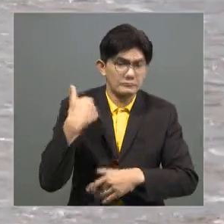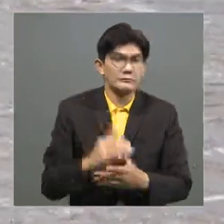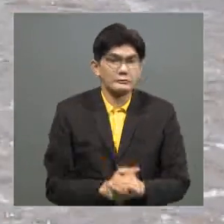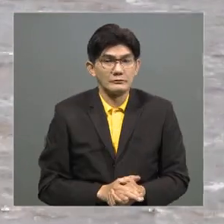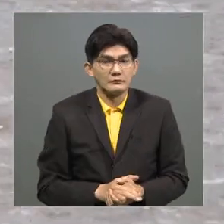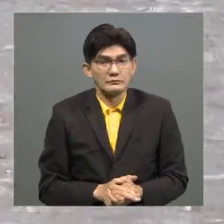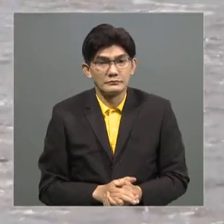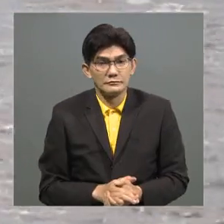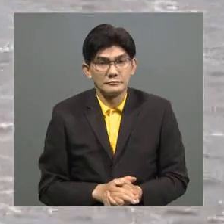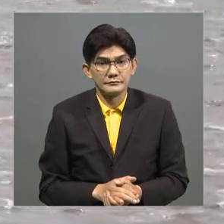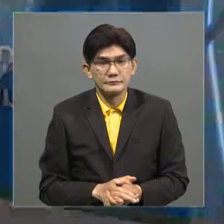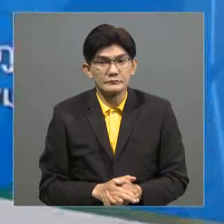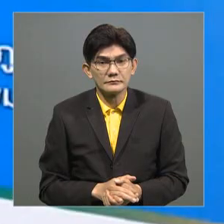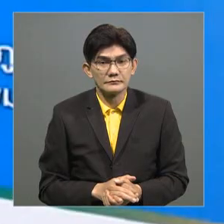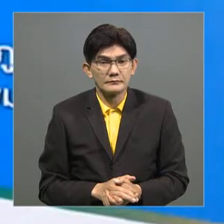ครับ